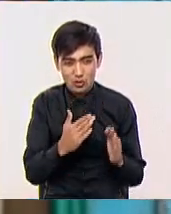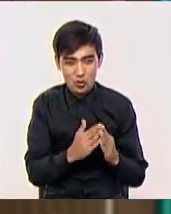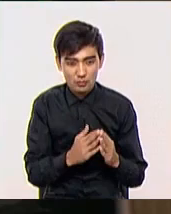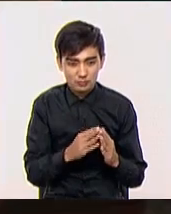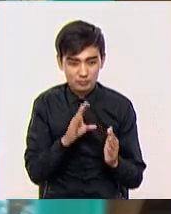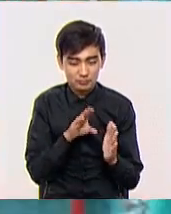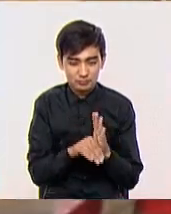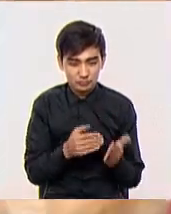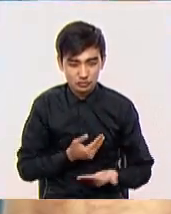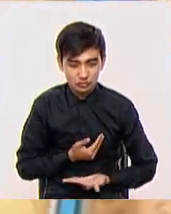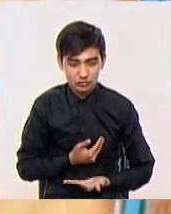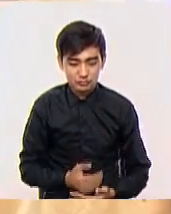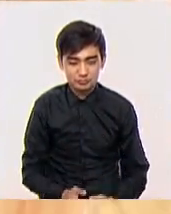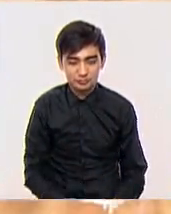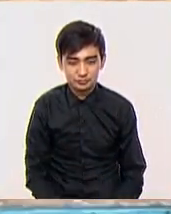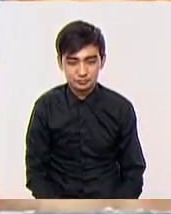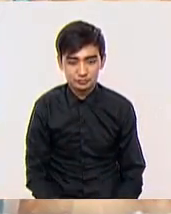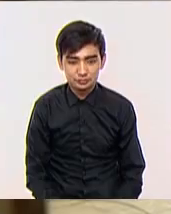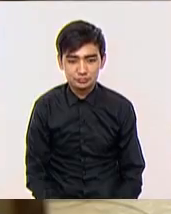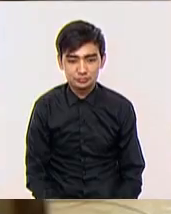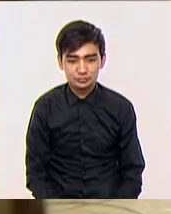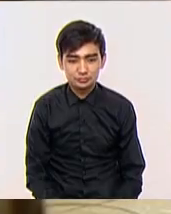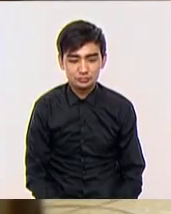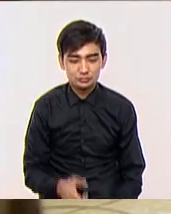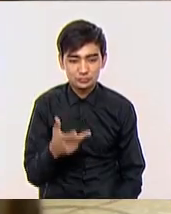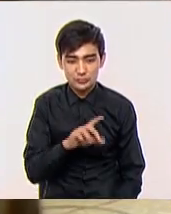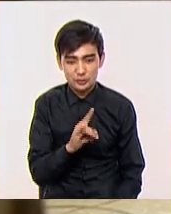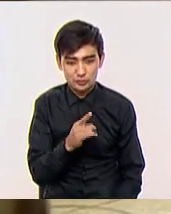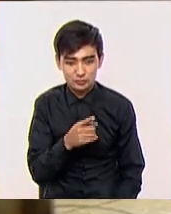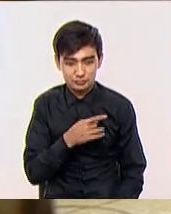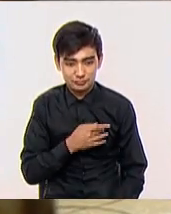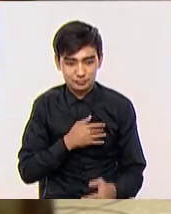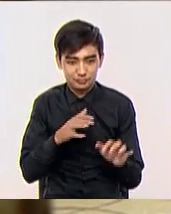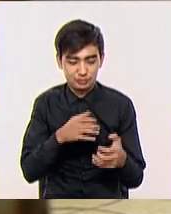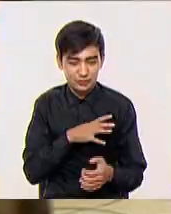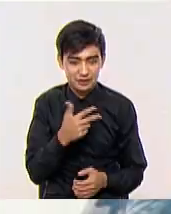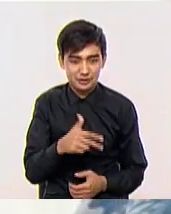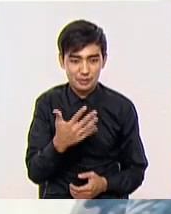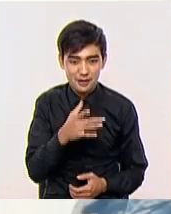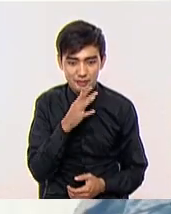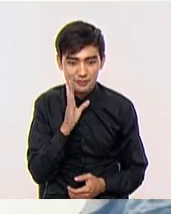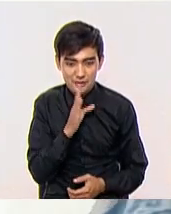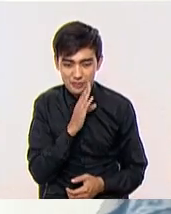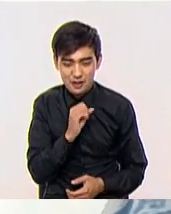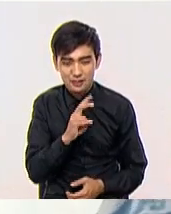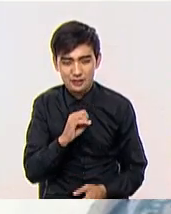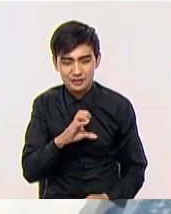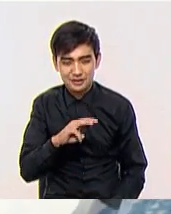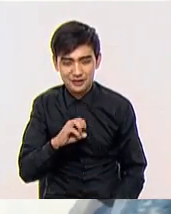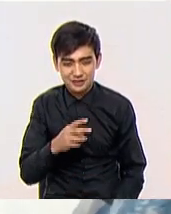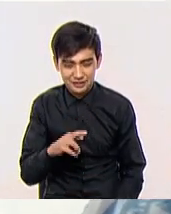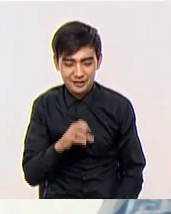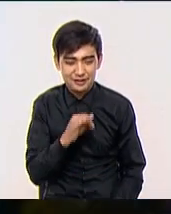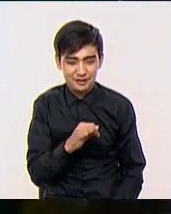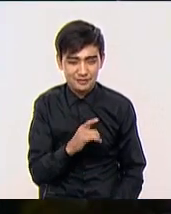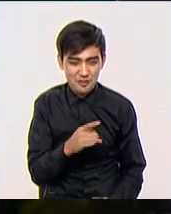үйінде тұрып жатыр екен. 3 бірдей баланы қамқорлығын алған 35 жастағы Анастасия Чернок. Видеода